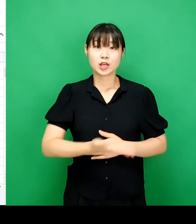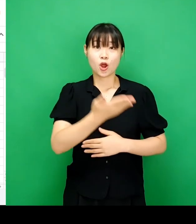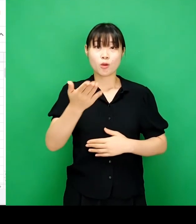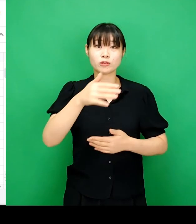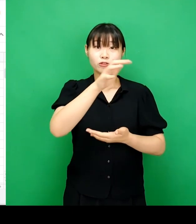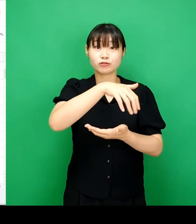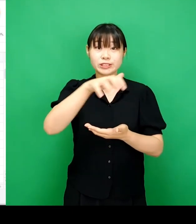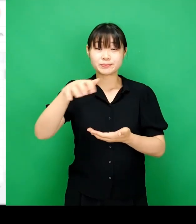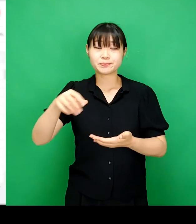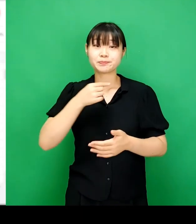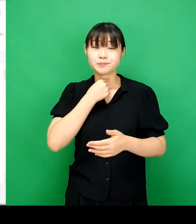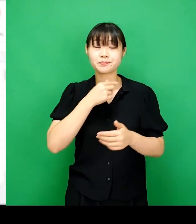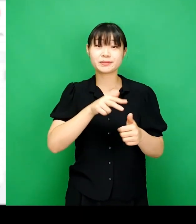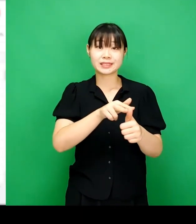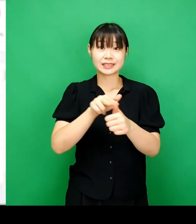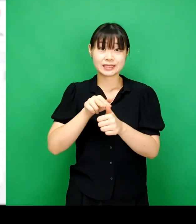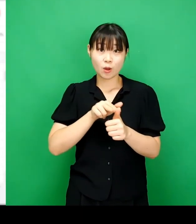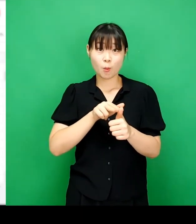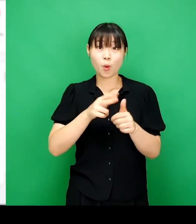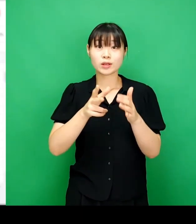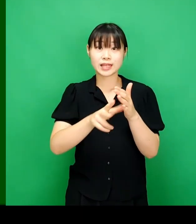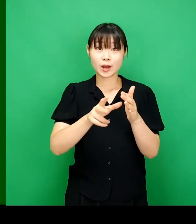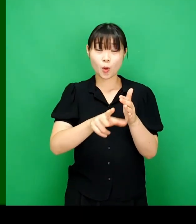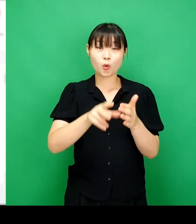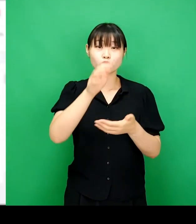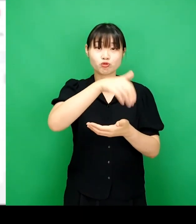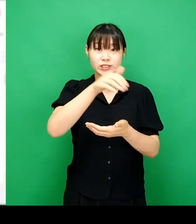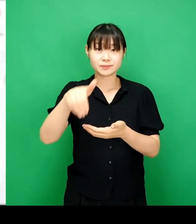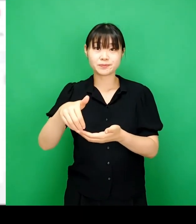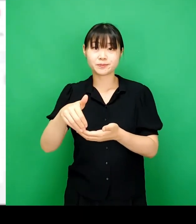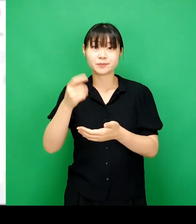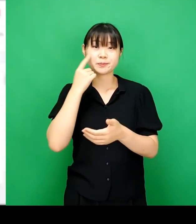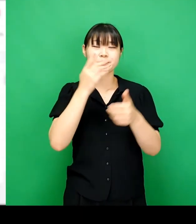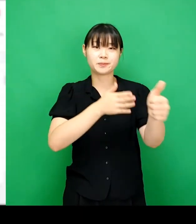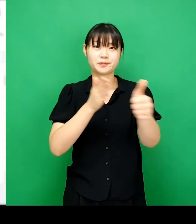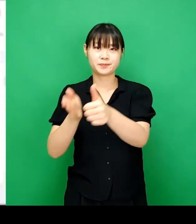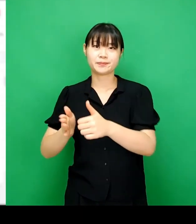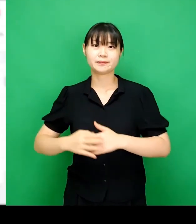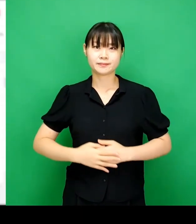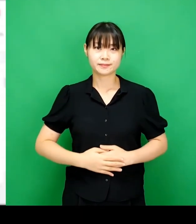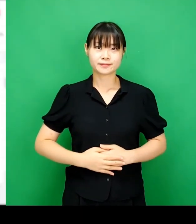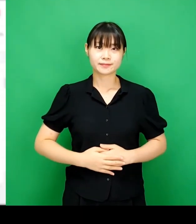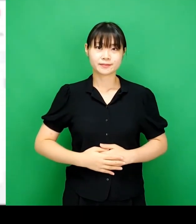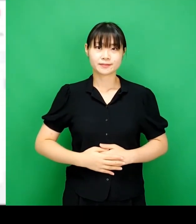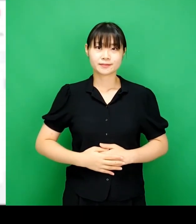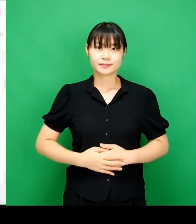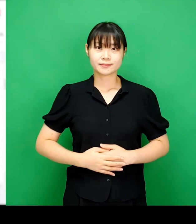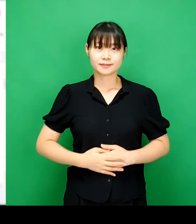여러분이 수집하고 싶었던 자료들을 수집해 보시기 바랍니다.